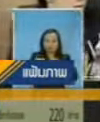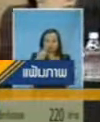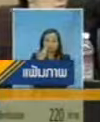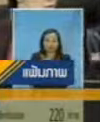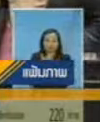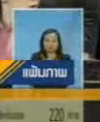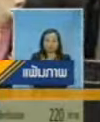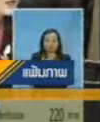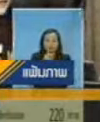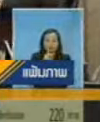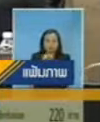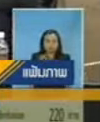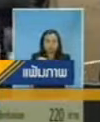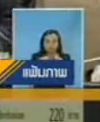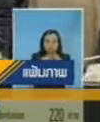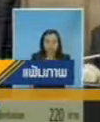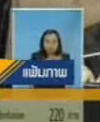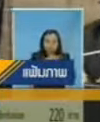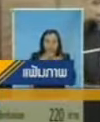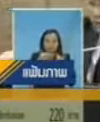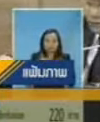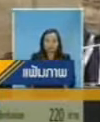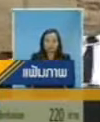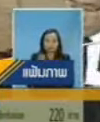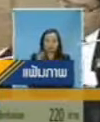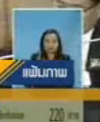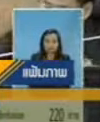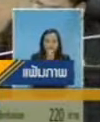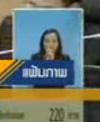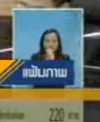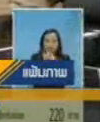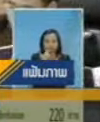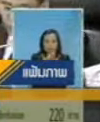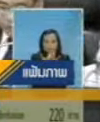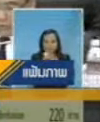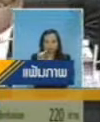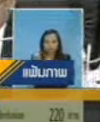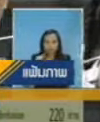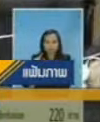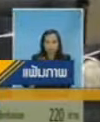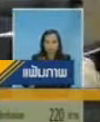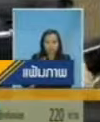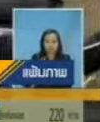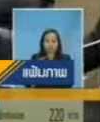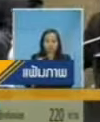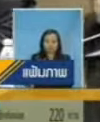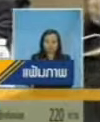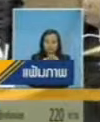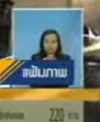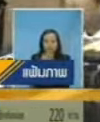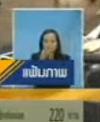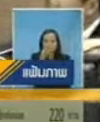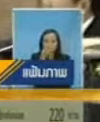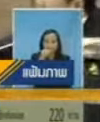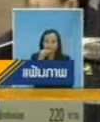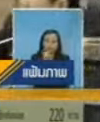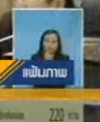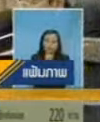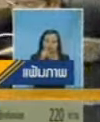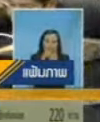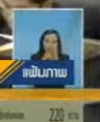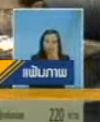าณ 80-90 เสียงที่เห็นด้วยกับการถอดถอนเอาตอนนี้ล่าสุดเนี่ยแนวโน้มเพิ่มขึ้นเป็น